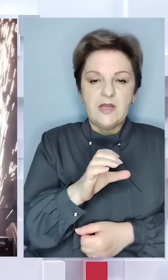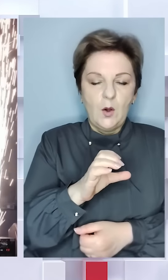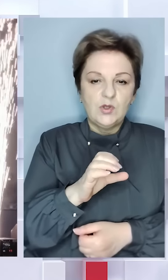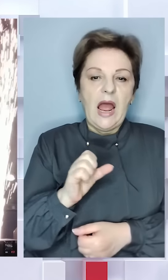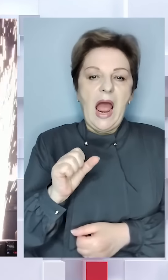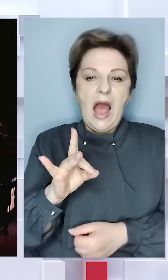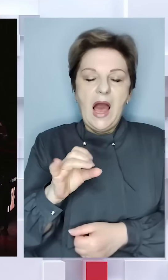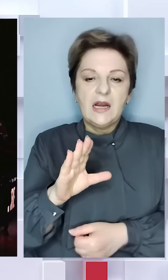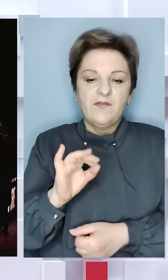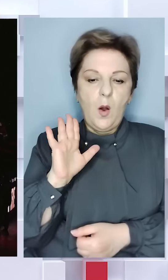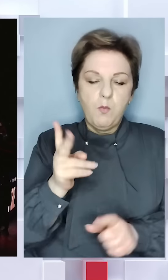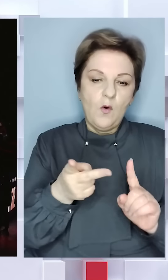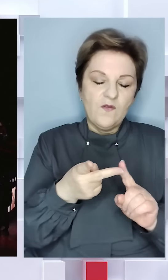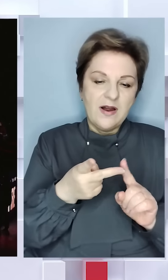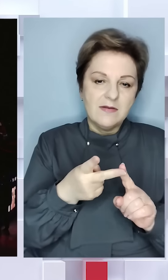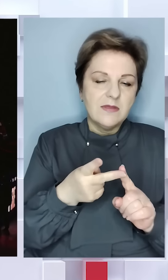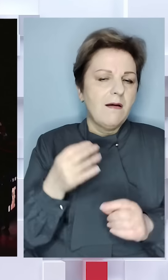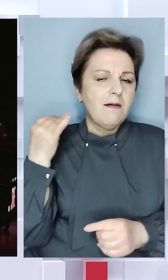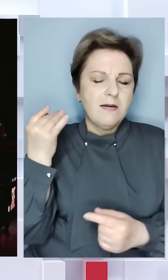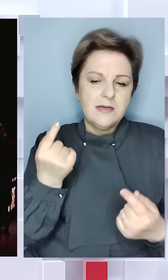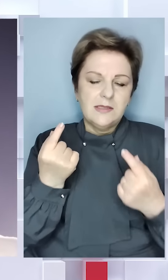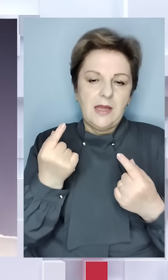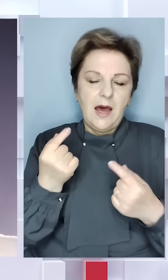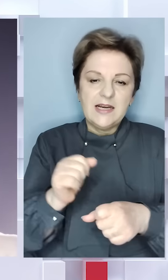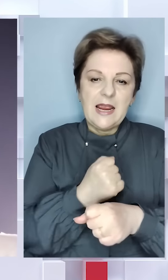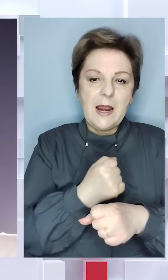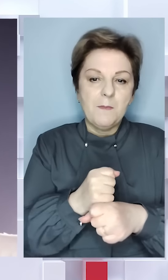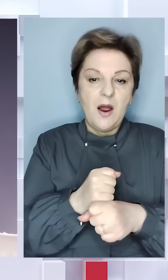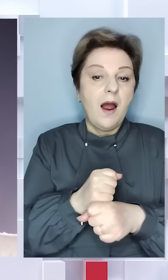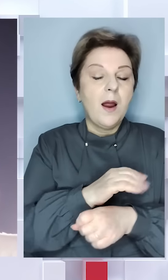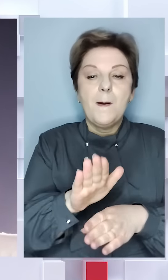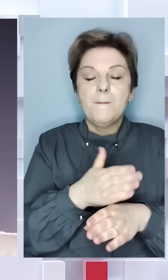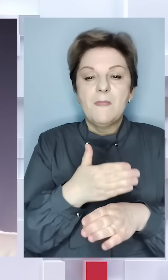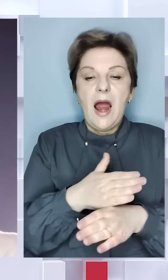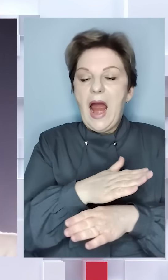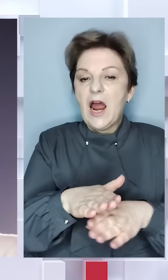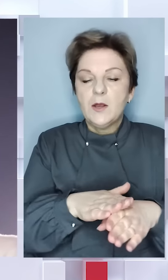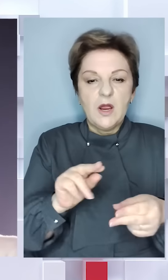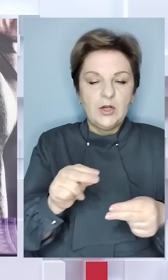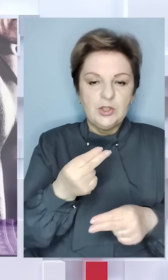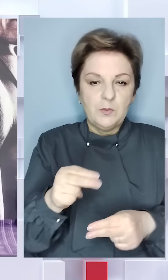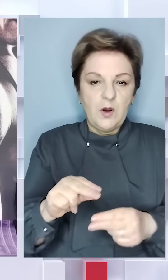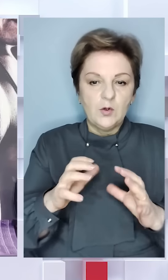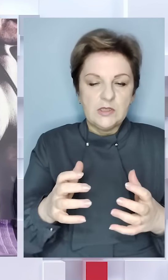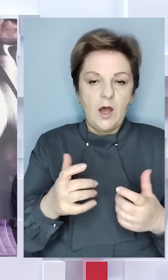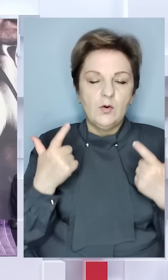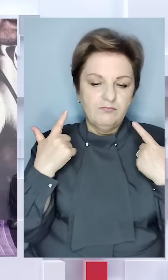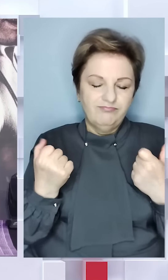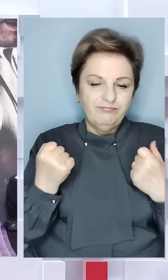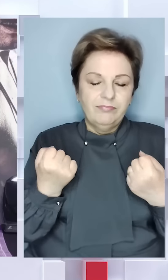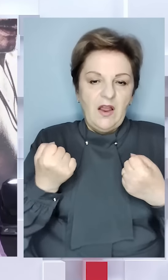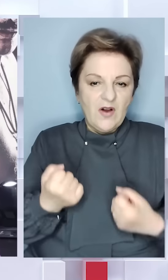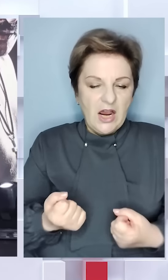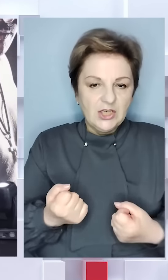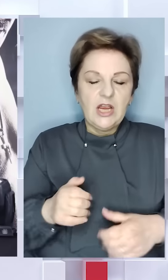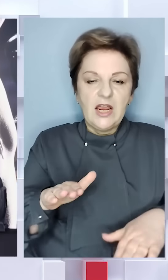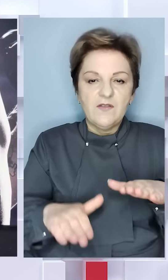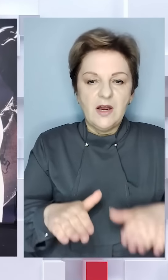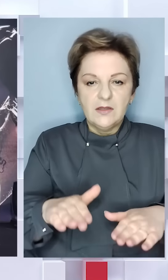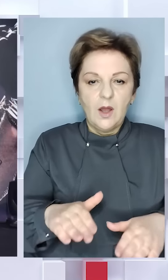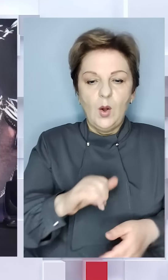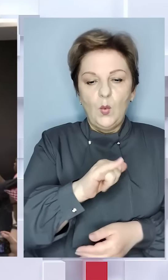може відбутися другий історичний бій між абсолютним чемпіоном світу в суперважкій вазі Олександром Усиком та